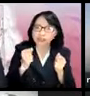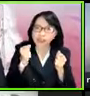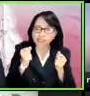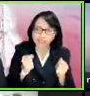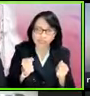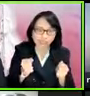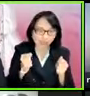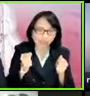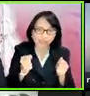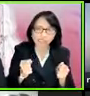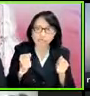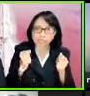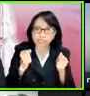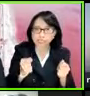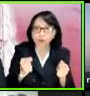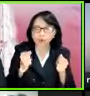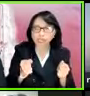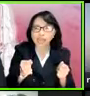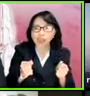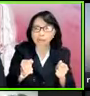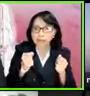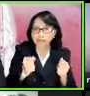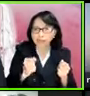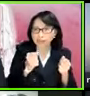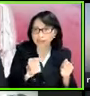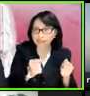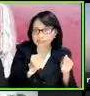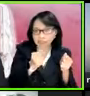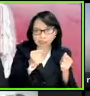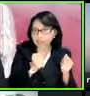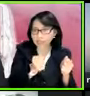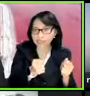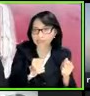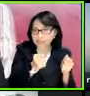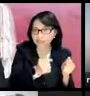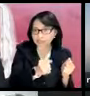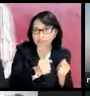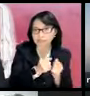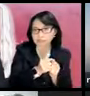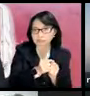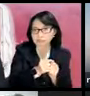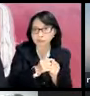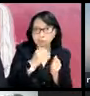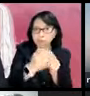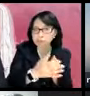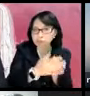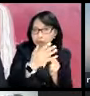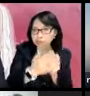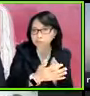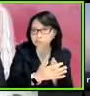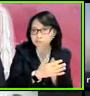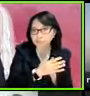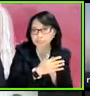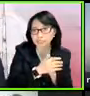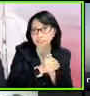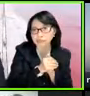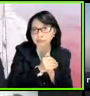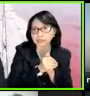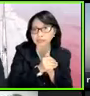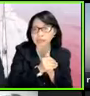adalah rahasia yang hanya dimiliki oleh Hai para elit-elit sekte para pemimpin-pemimpin